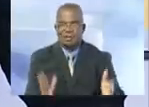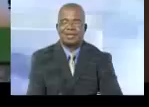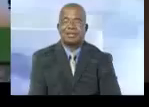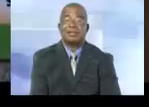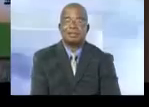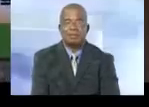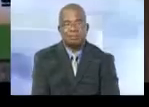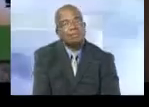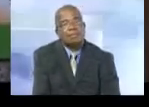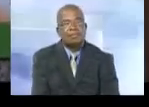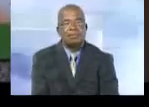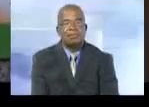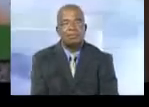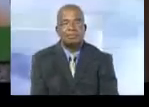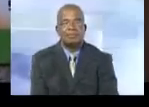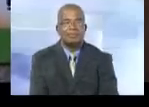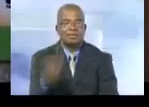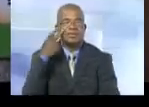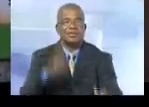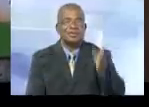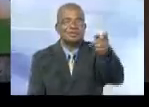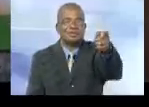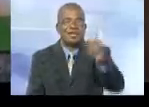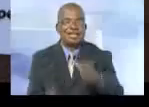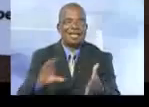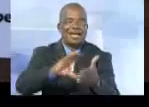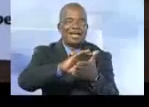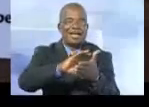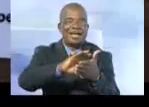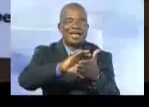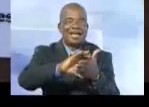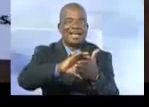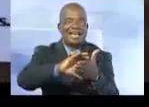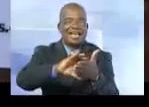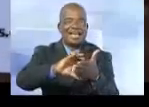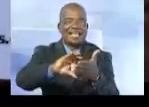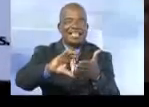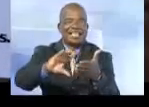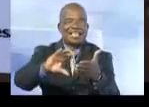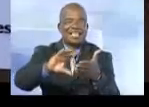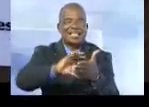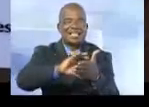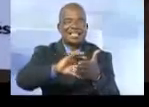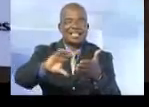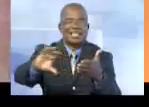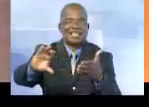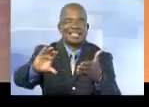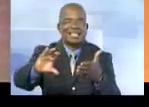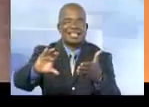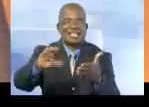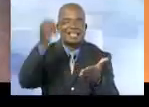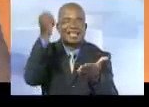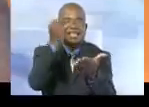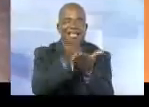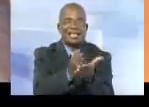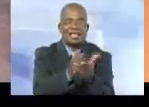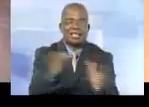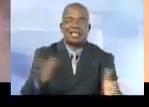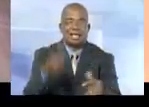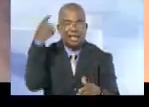Deba-Zegua. Voici la carte d'identité scolaire unique 2012-2013, une carte produite par le ministère